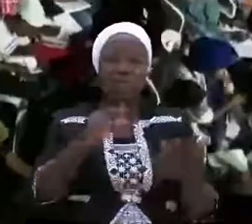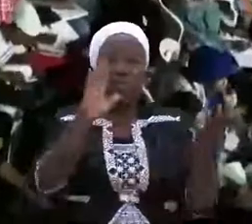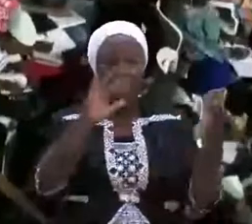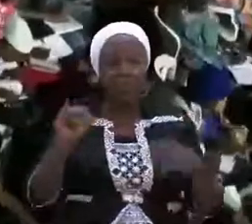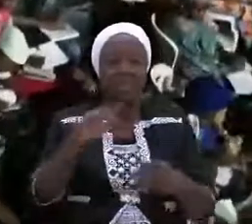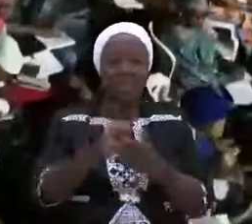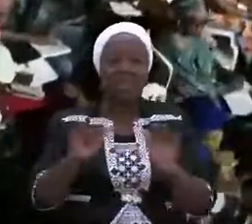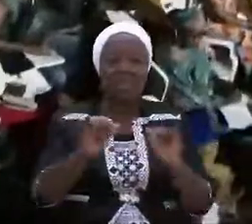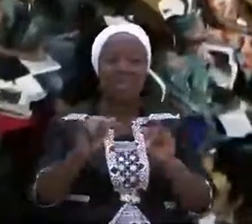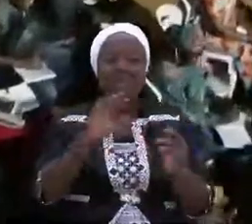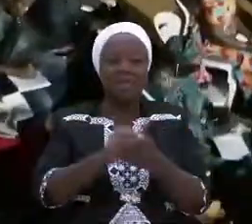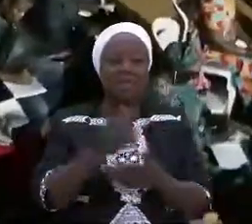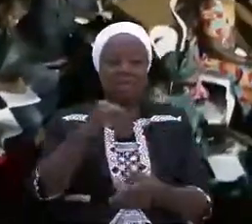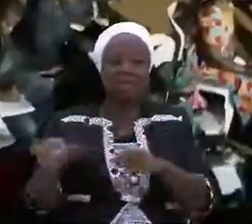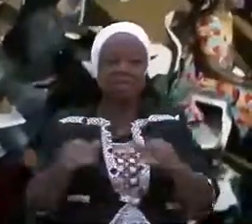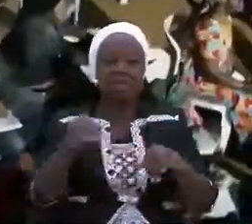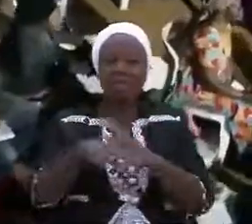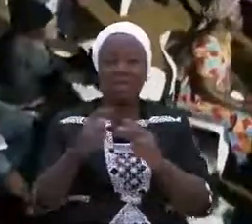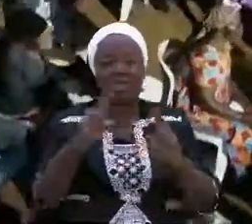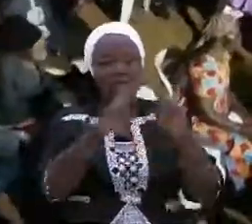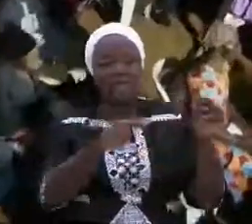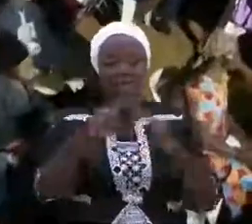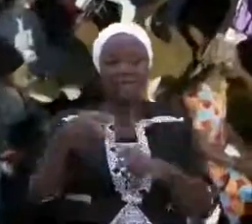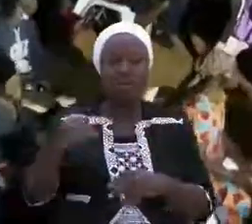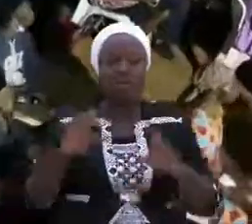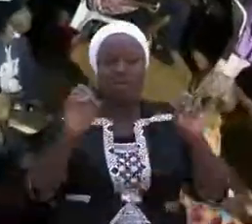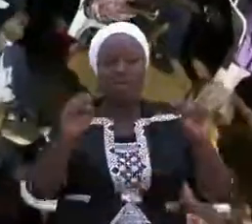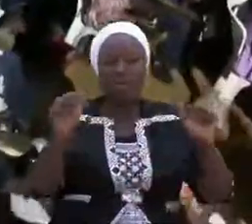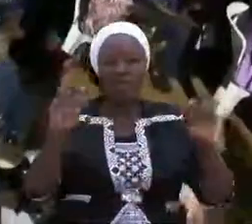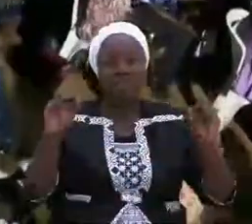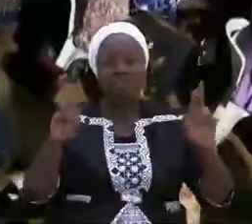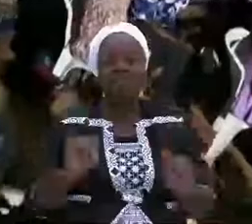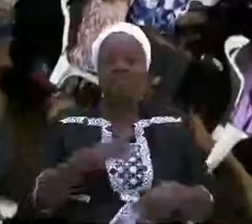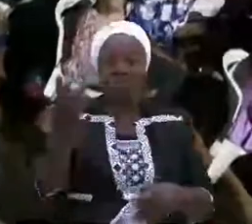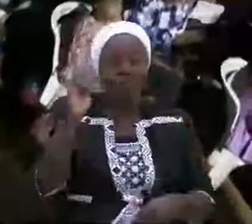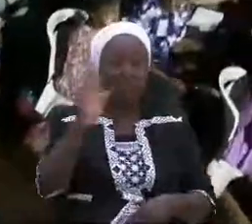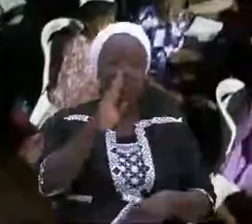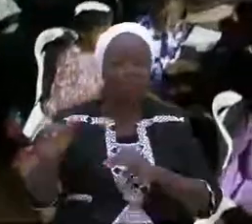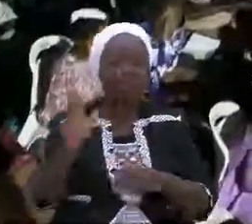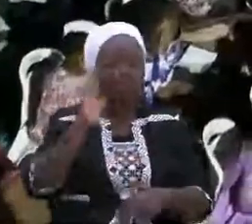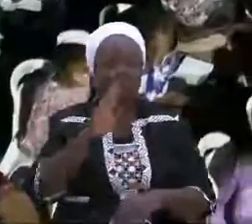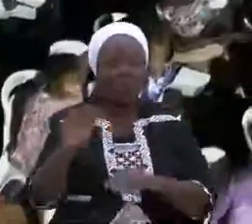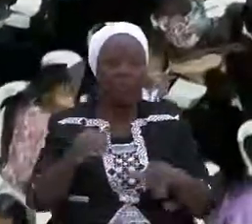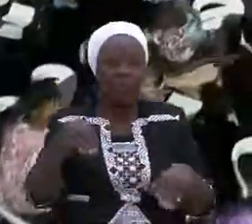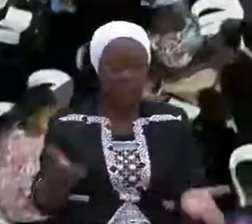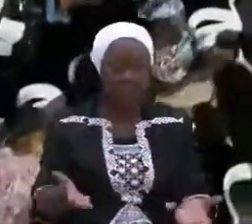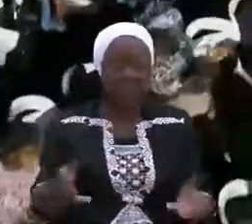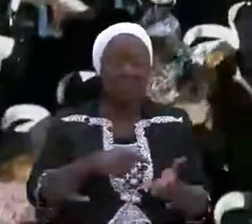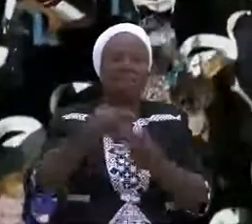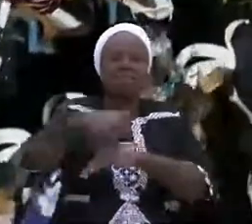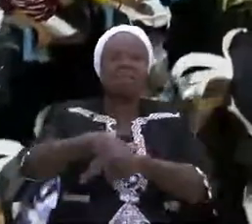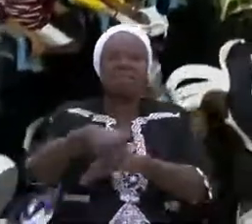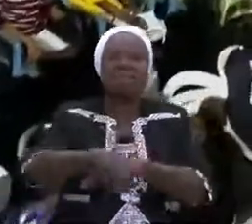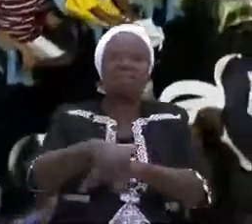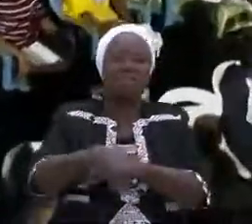la même chose qui avait été faite dans la ville de Samarie sera fait dans notre vie aux villes